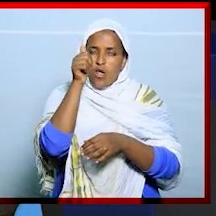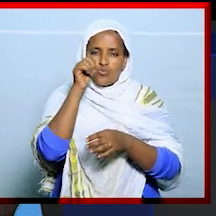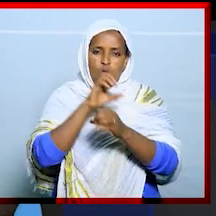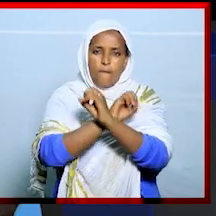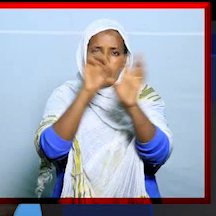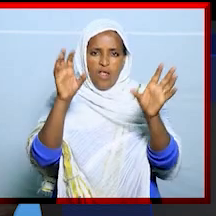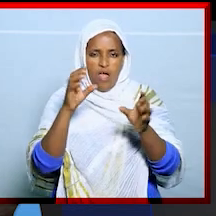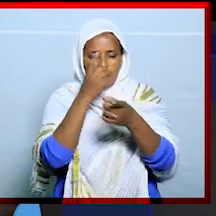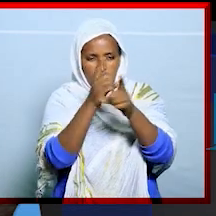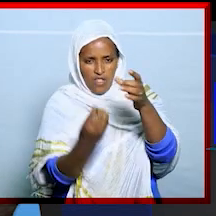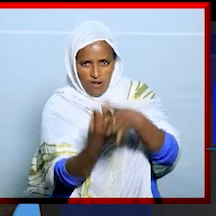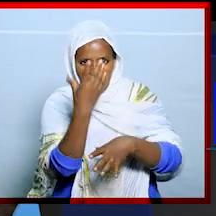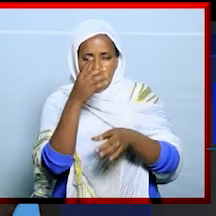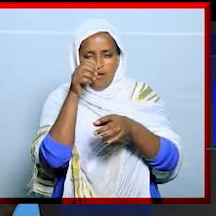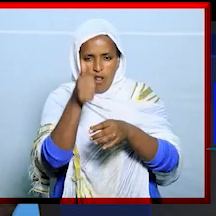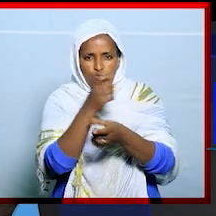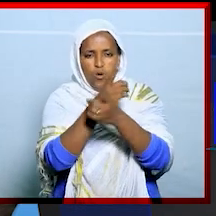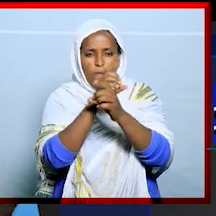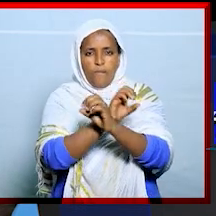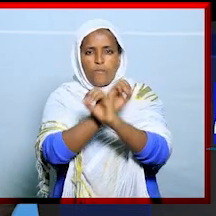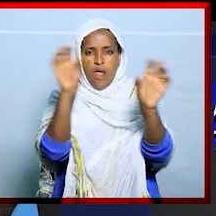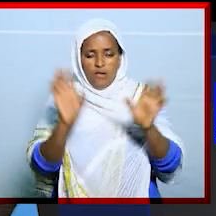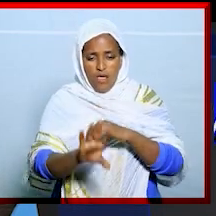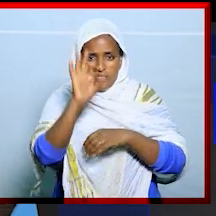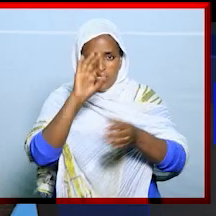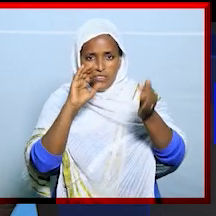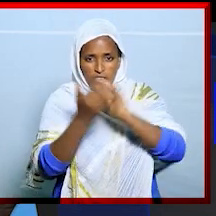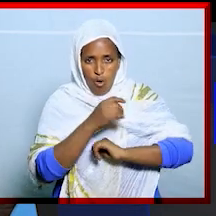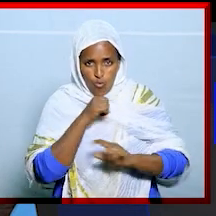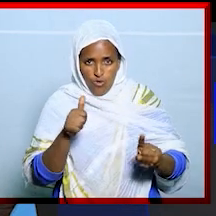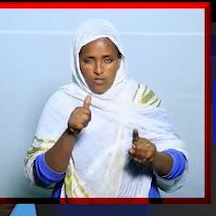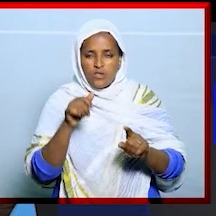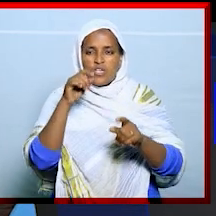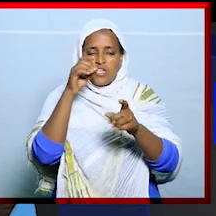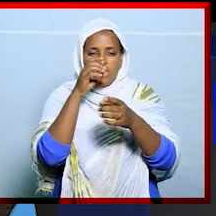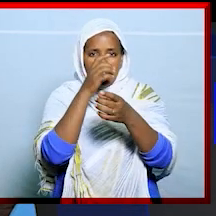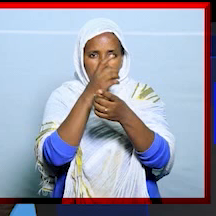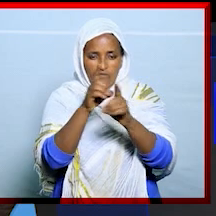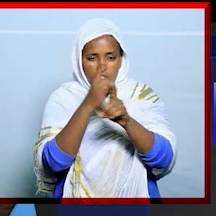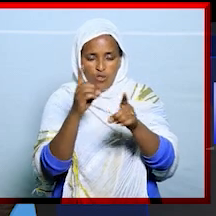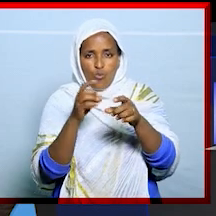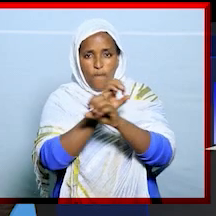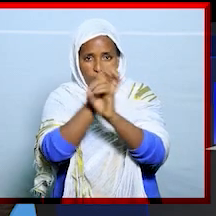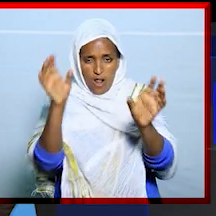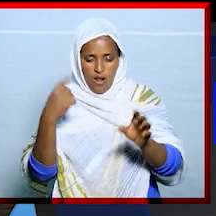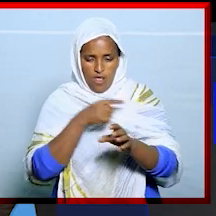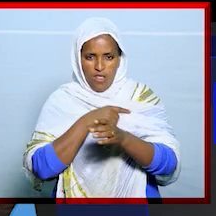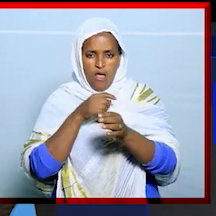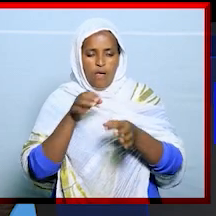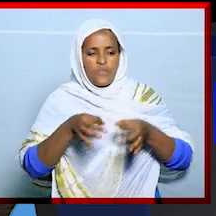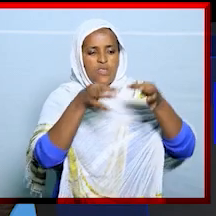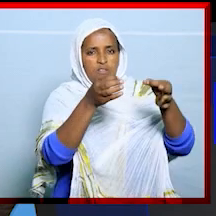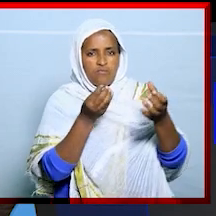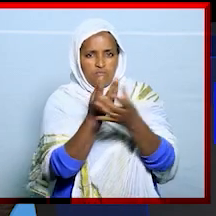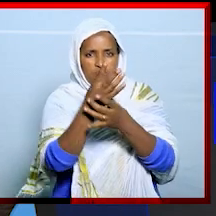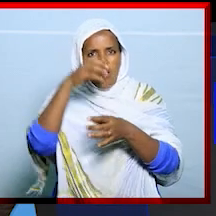የተፈጠረችው ራሷ ብርሃን ፈጣሪ፣ ራሷ ብርሃንን አስገኝ ሆና ሳይሆን ያን የተፈጠረውን ብርሃን ለኛ